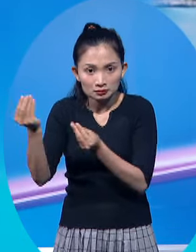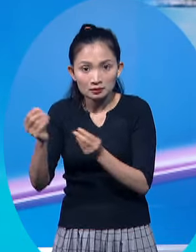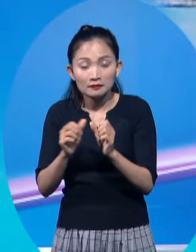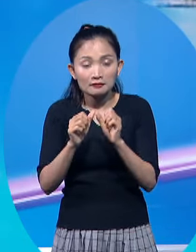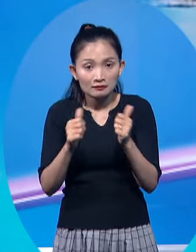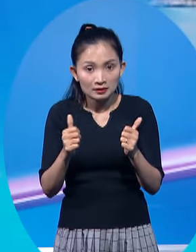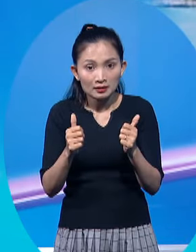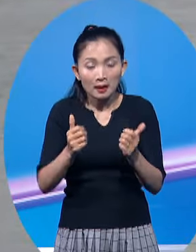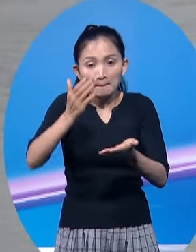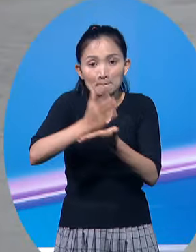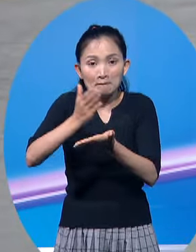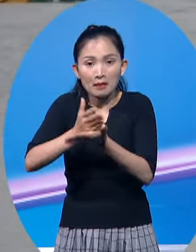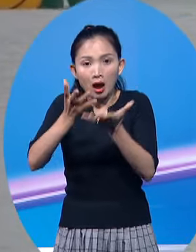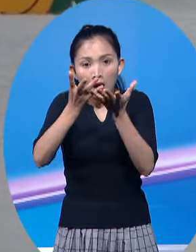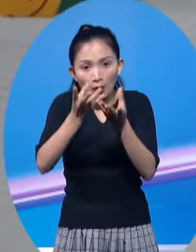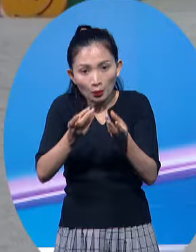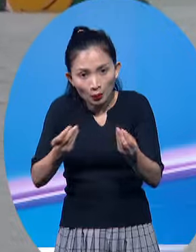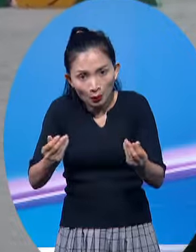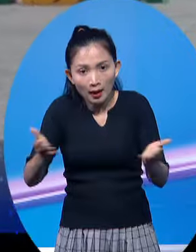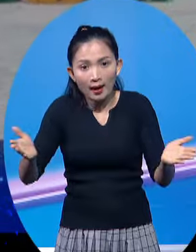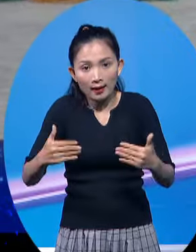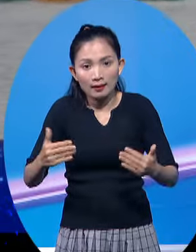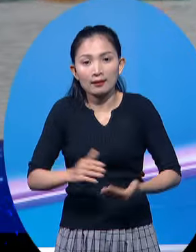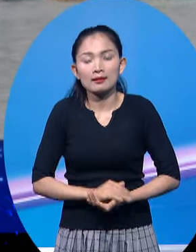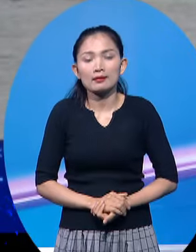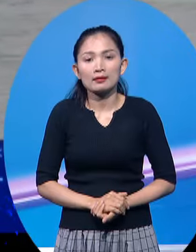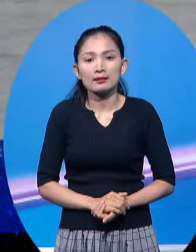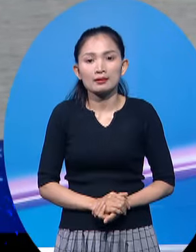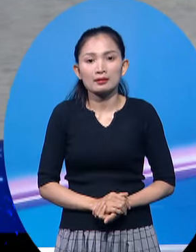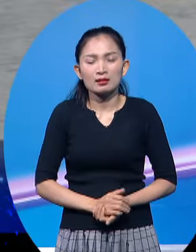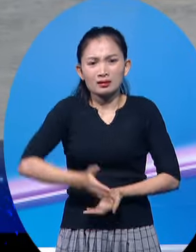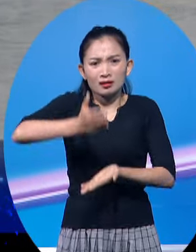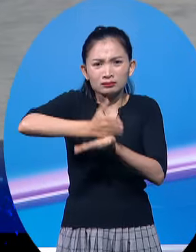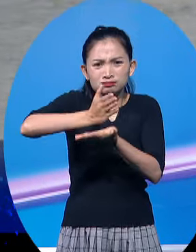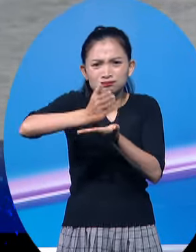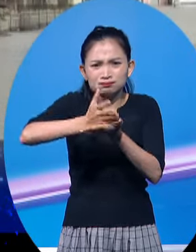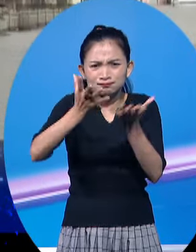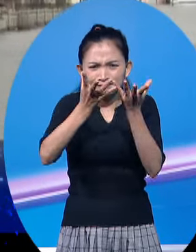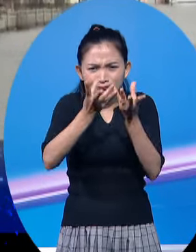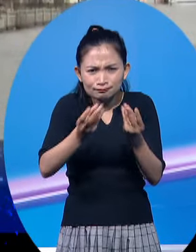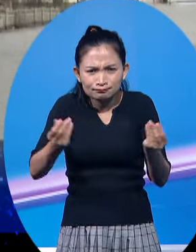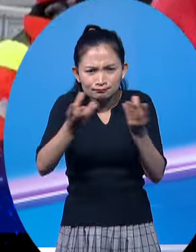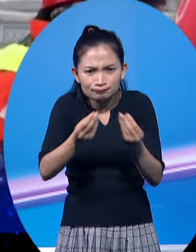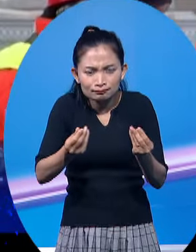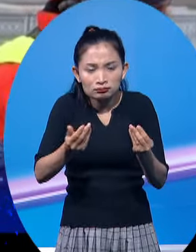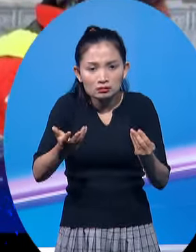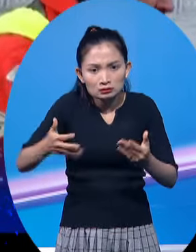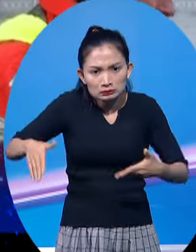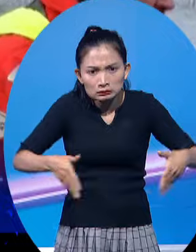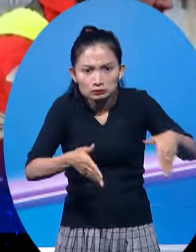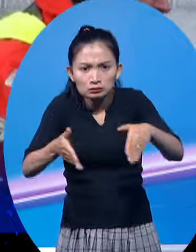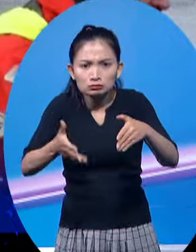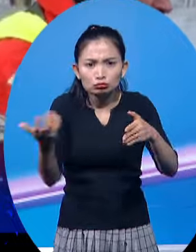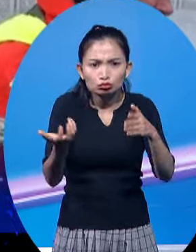năm qua băng tang đã khiến nước sông dân cao ở nhiều khu vực tại dãi núi uran siberi thuộc Nga